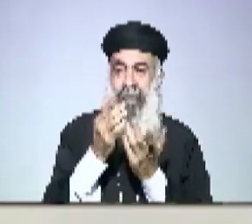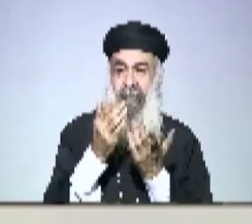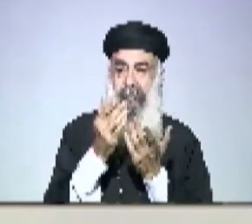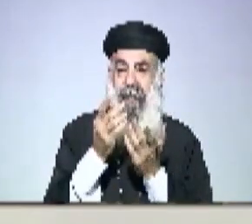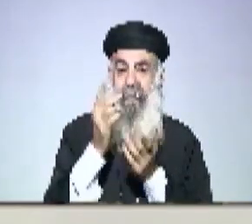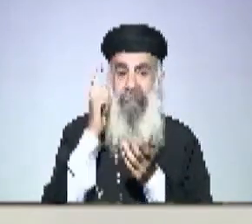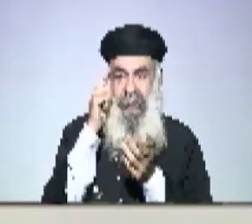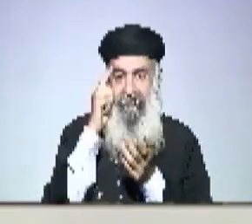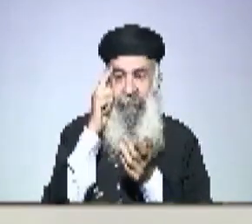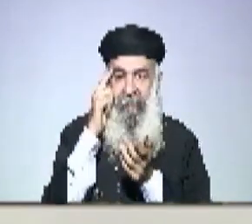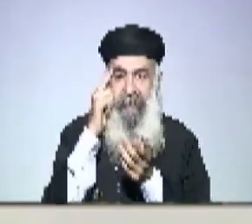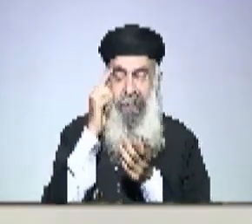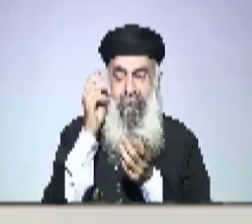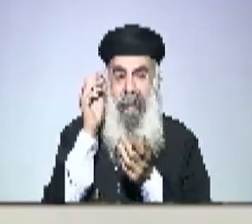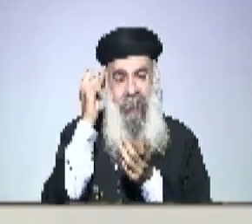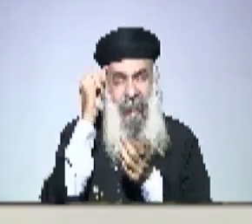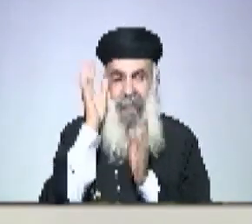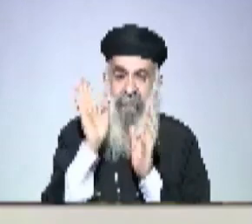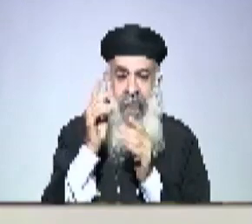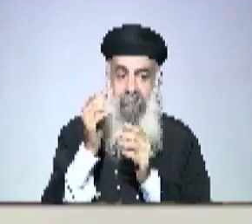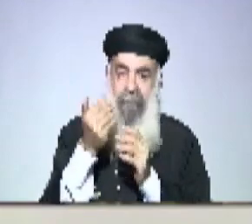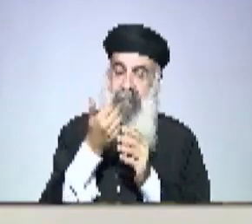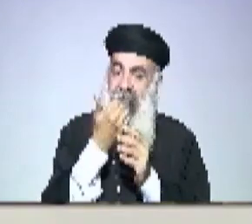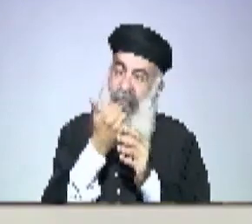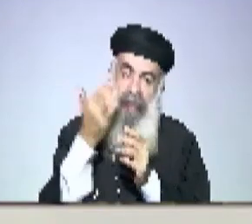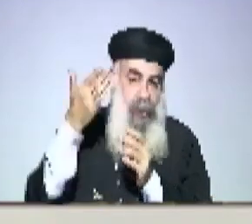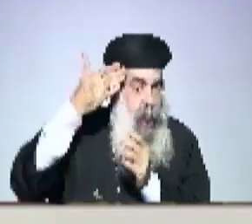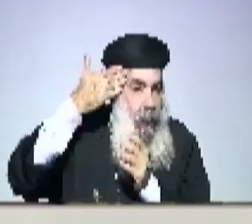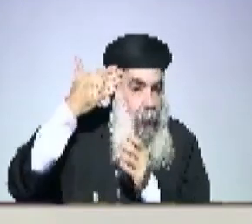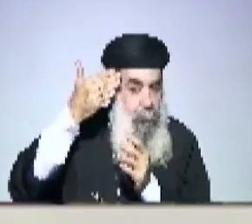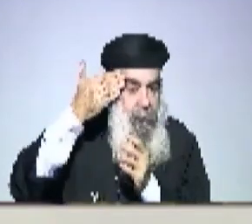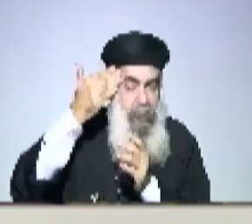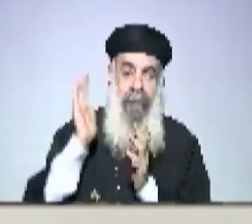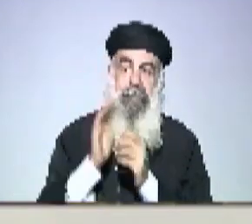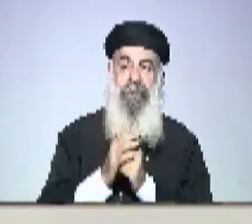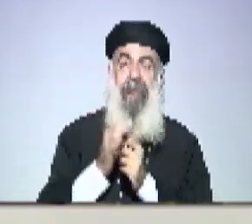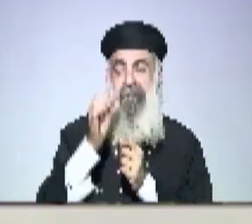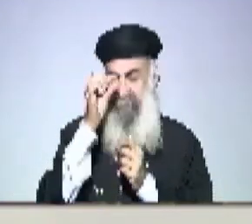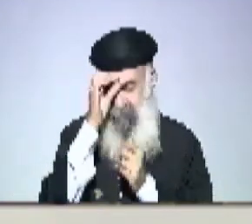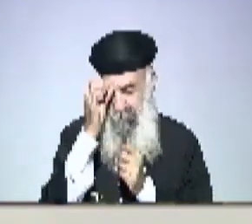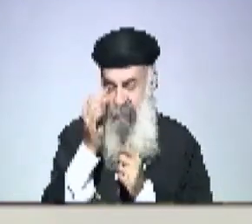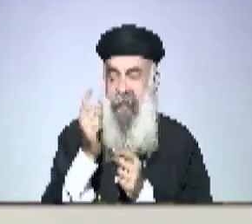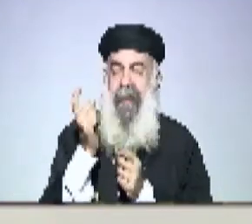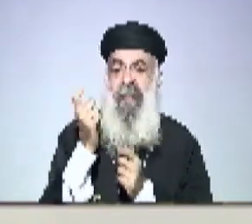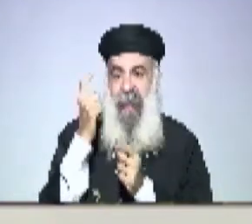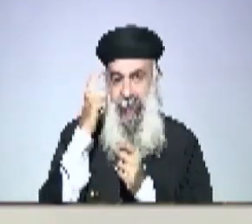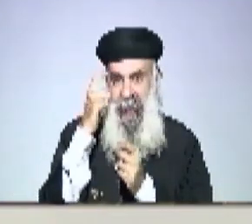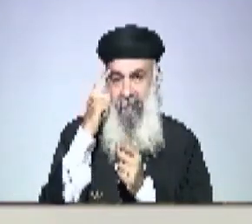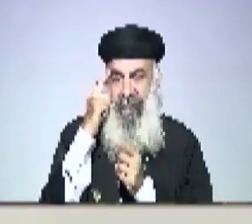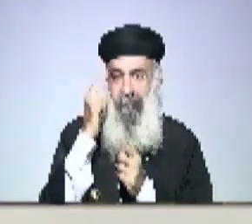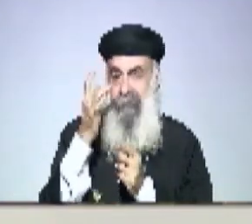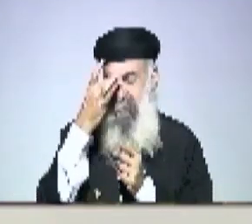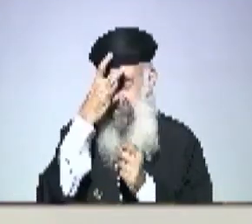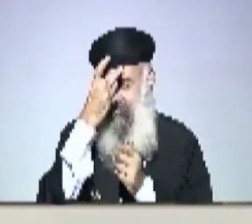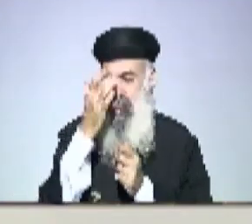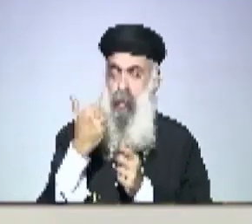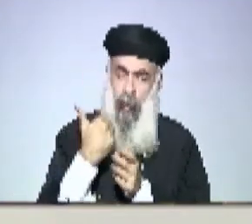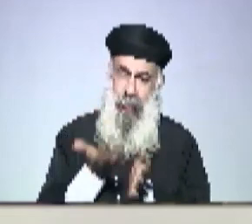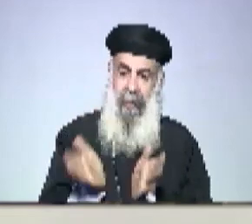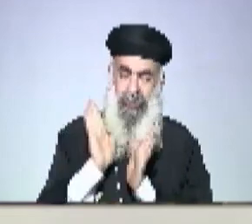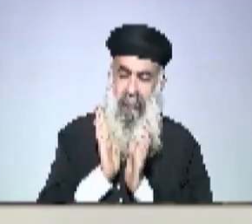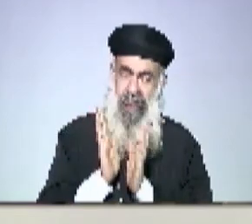معرفه المعلومه مش الخبره يعني زي ما يكون مثلا انا عارف ان المرض